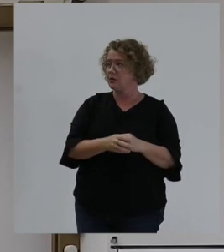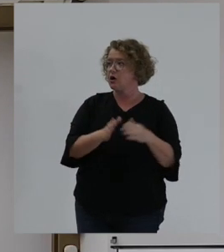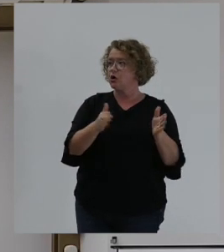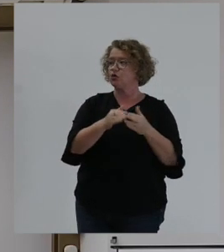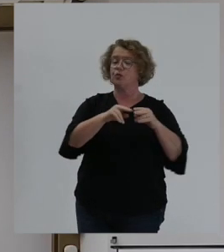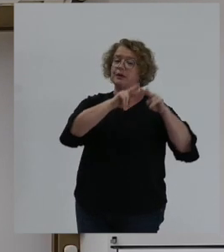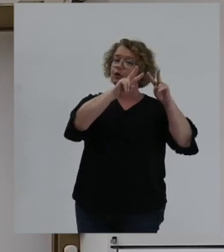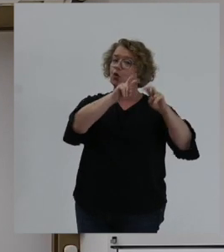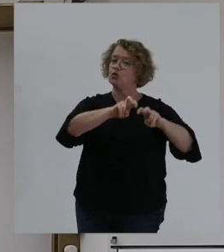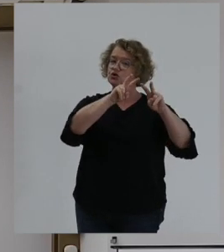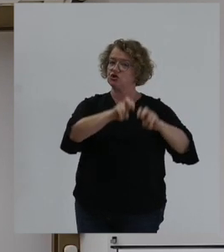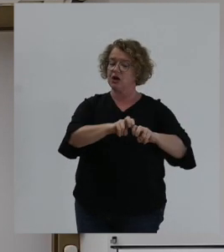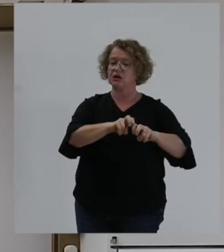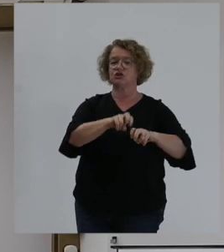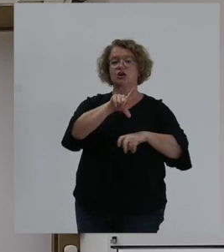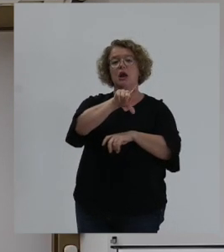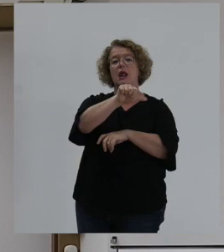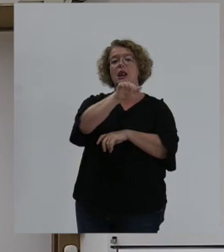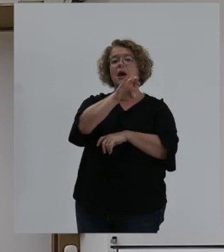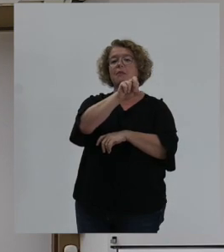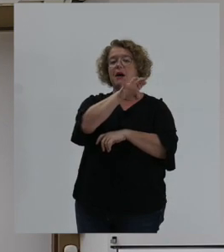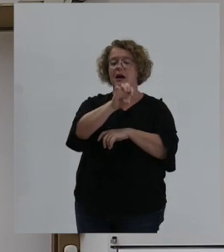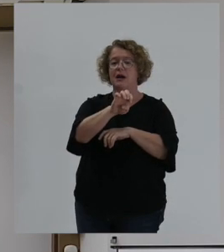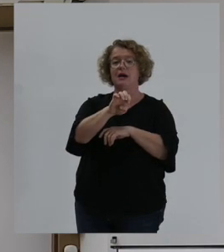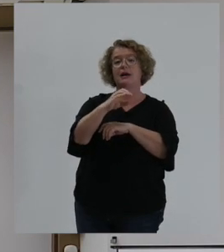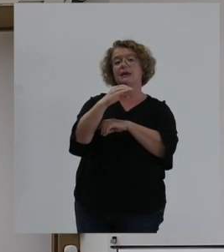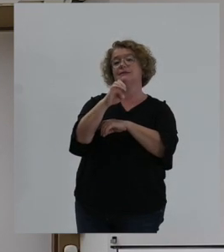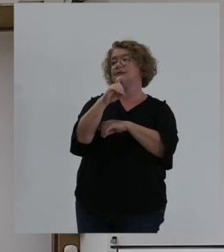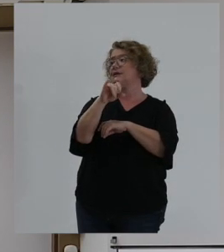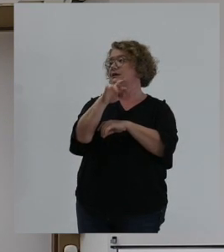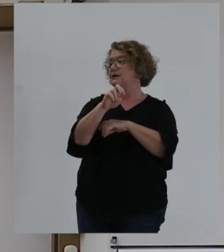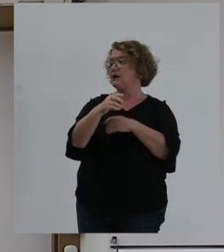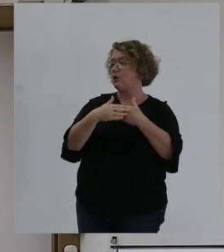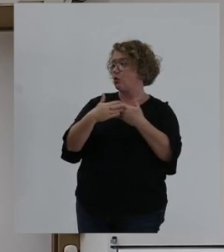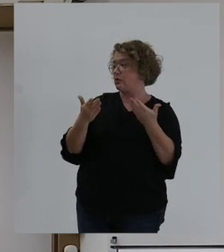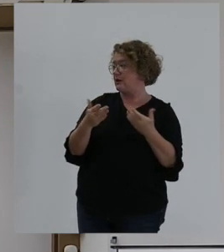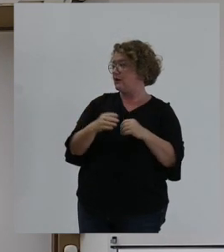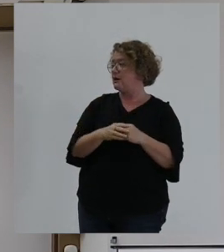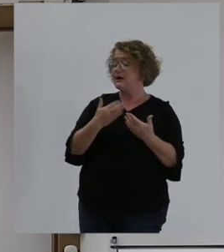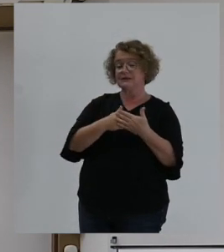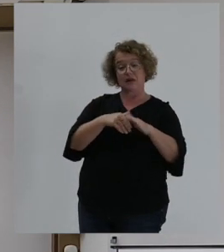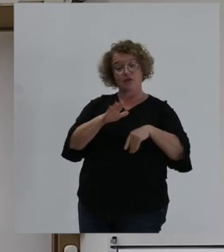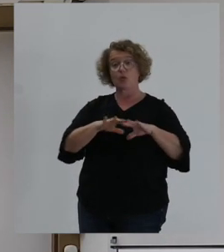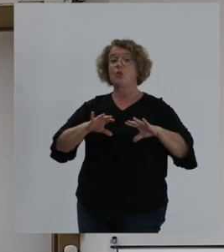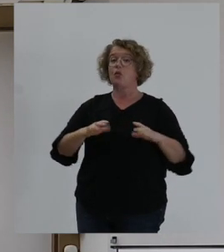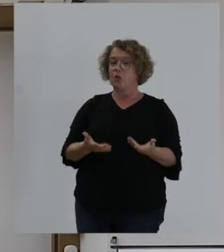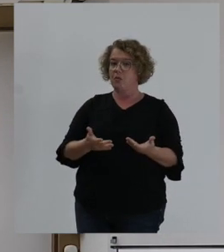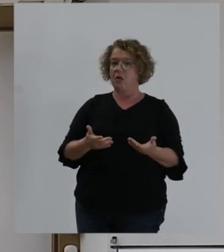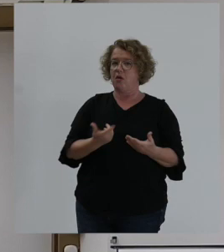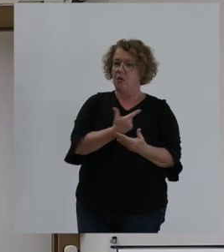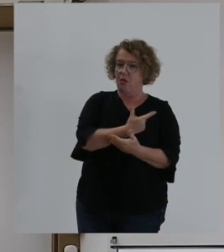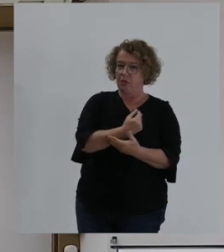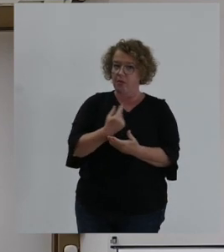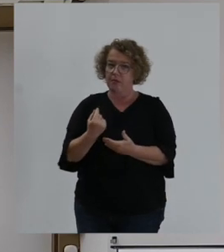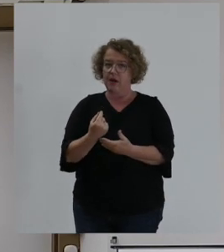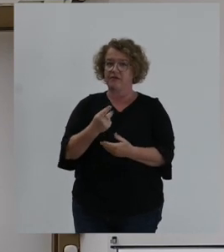de la recherche, Nicolas Labarre et Cédric Brun qui est juste à côté de moi, alors comment ça peut fonctionner? Est-ce qu'il ne va